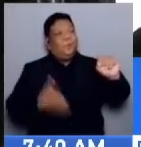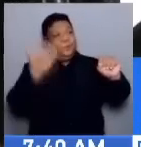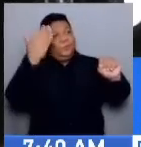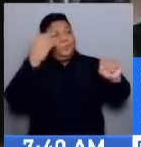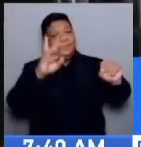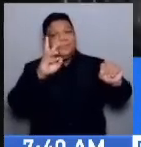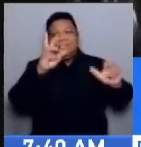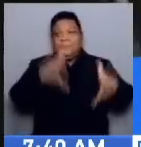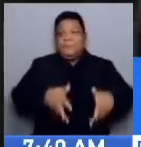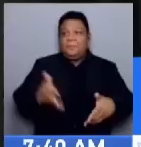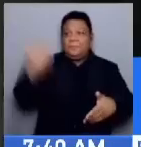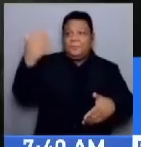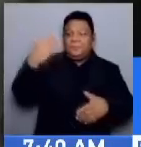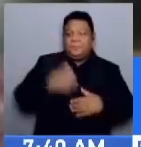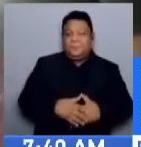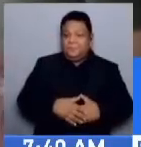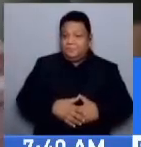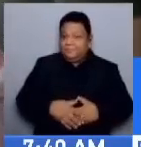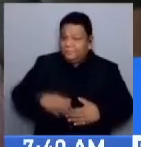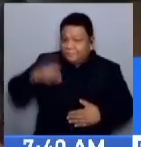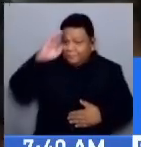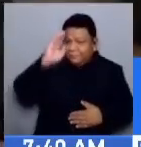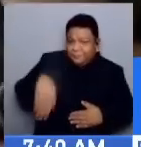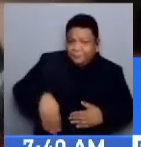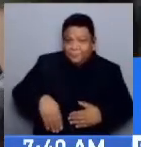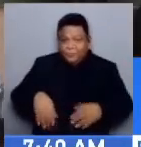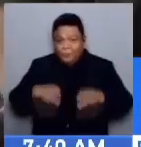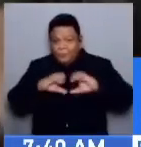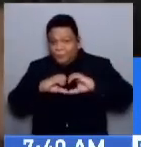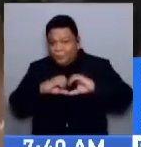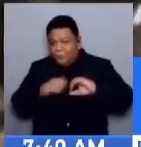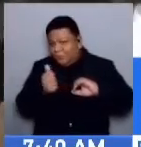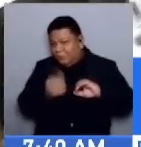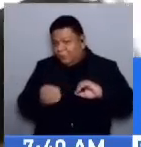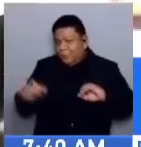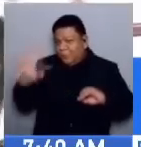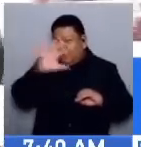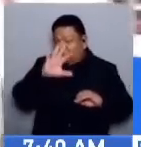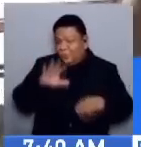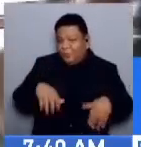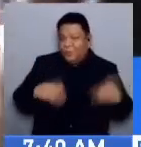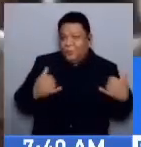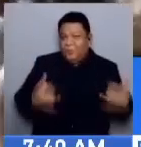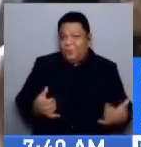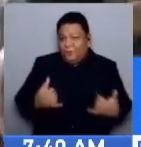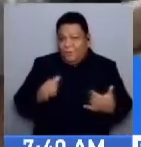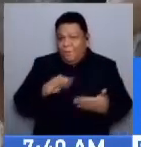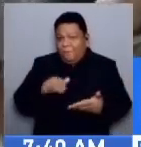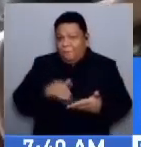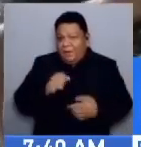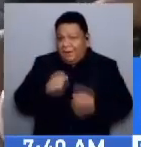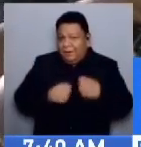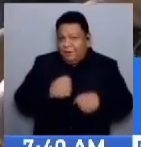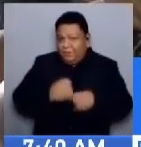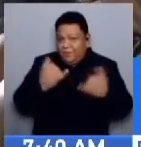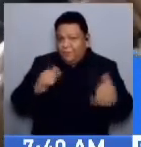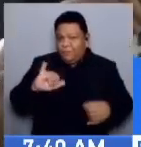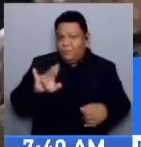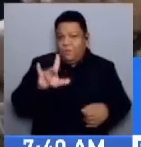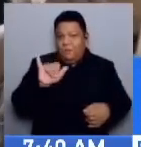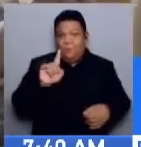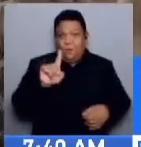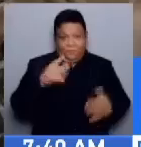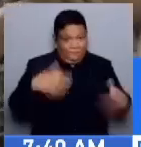good morning mga kapuso. Ito na nga, mid-year na po mga kapuso. At July 1 na po. Natanggap niyo na po ba yung inyong mga